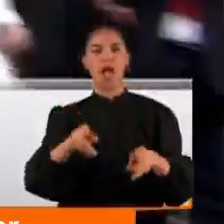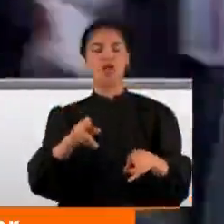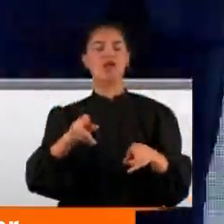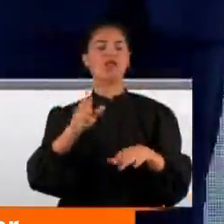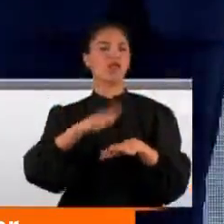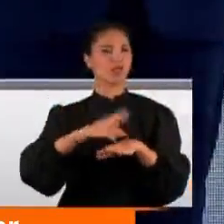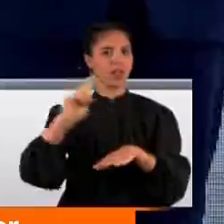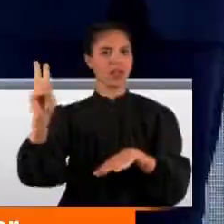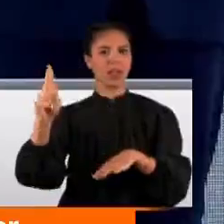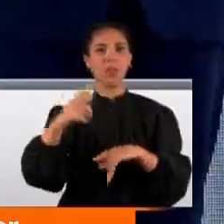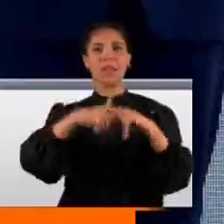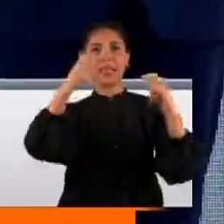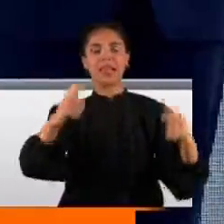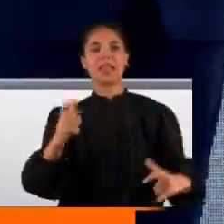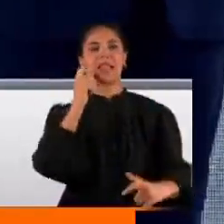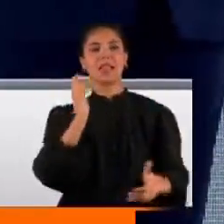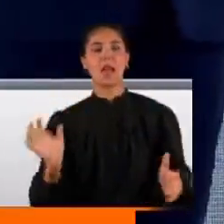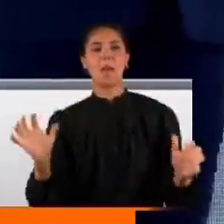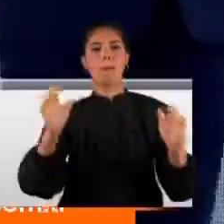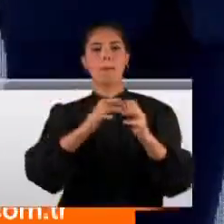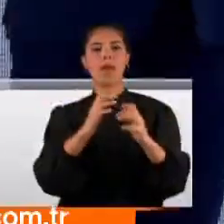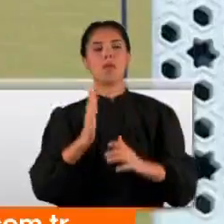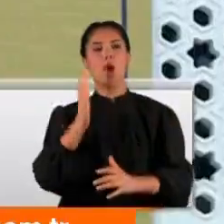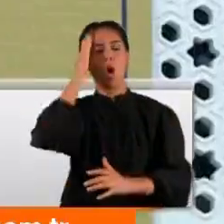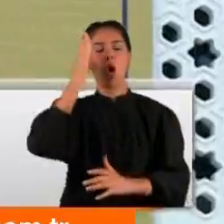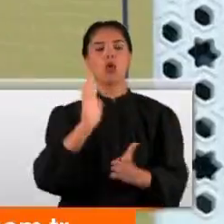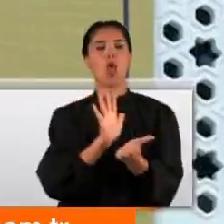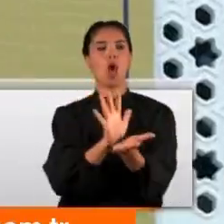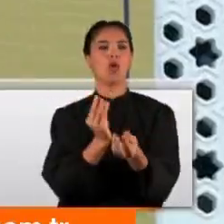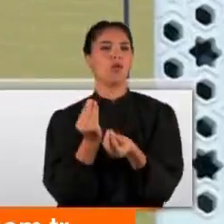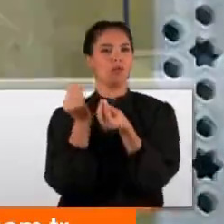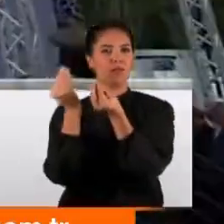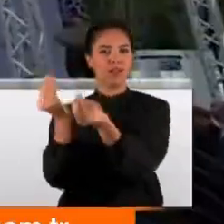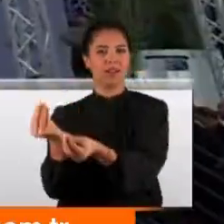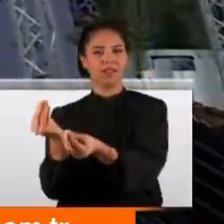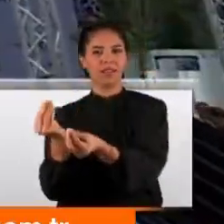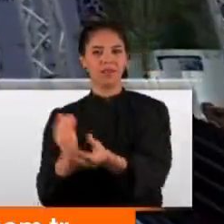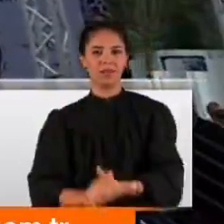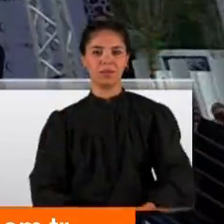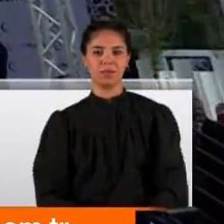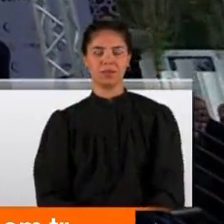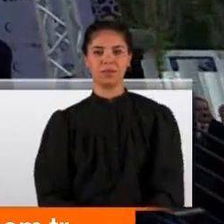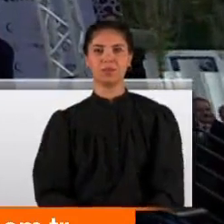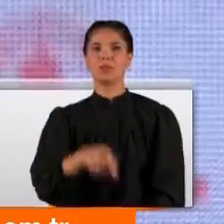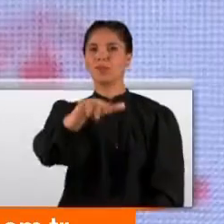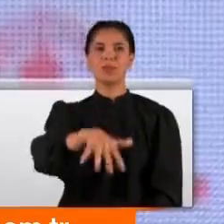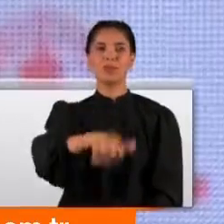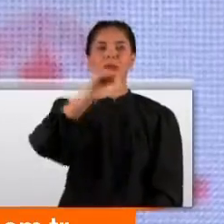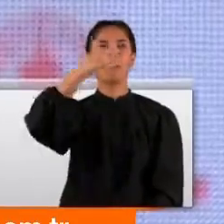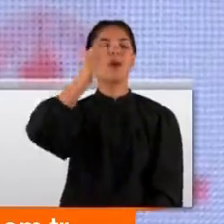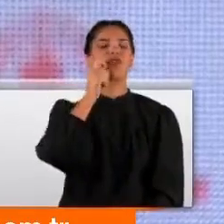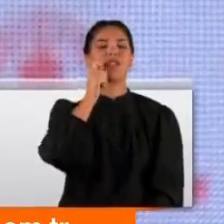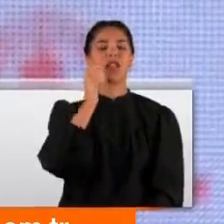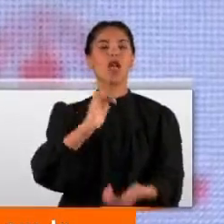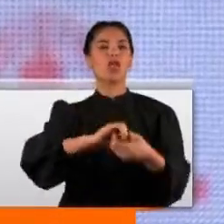yaptığı Erdoğan'a Hırvatistan İslam Birliği Onur Ödülü de verildi merkezin diğer dinlerden dostlarımızın da